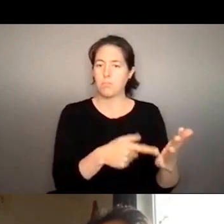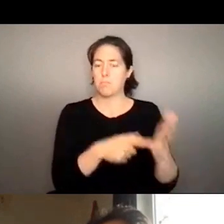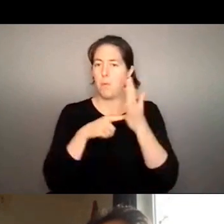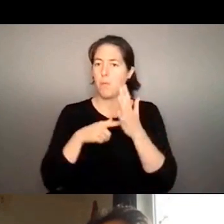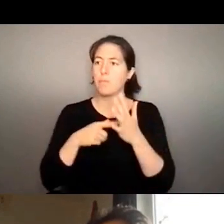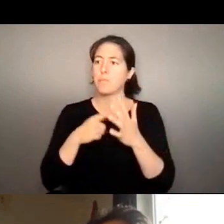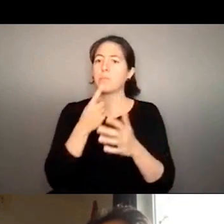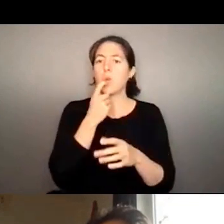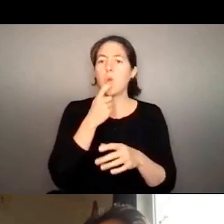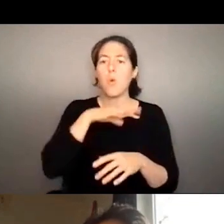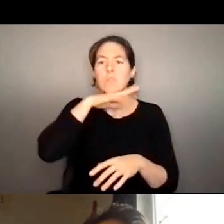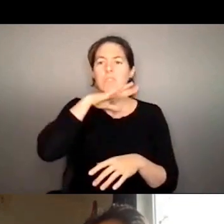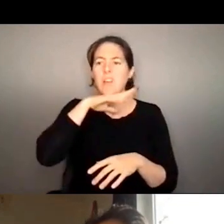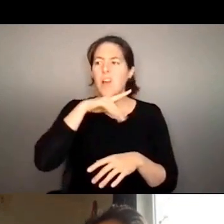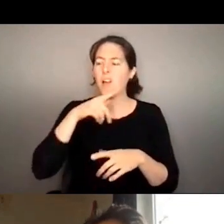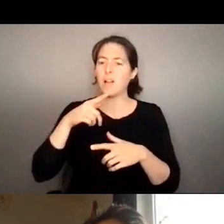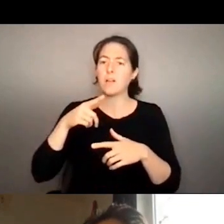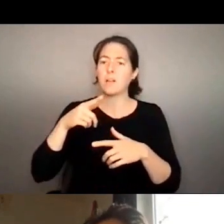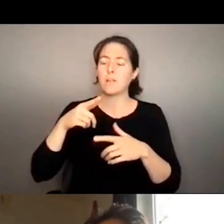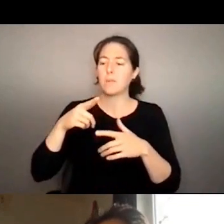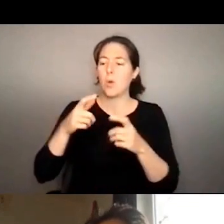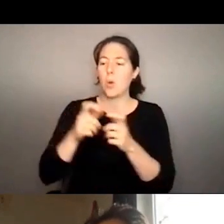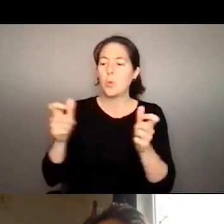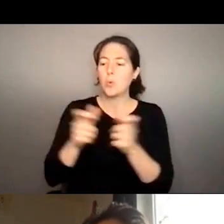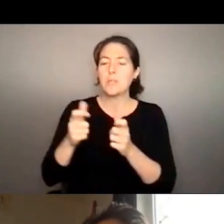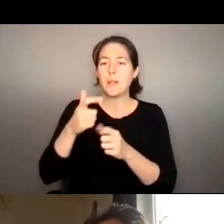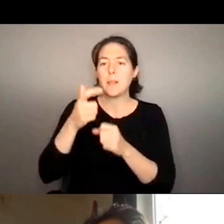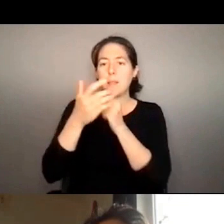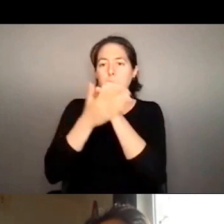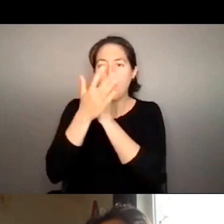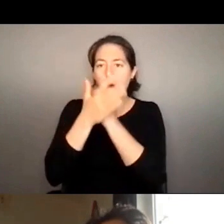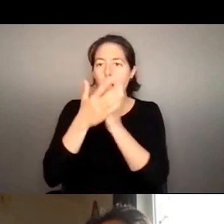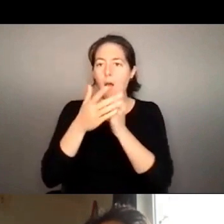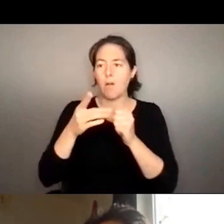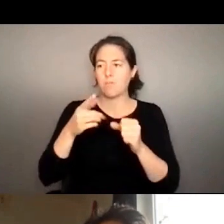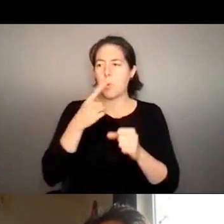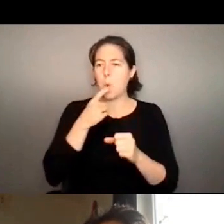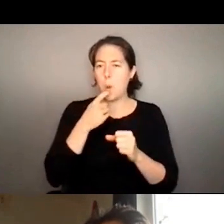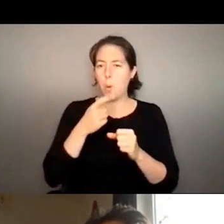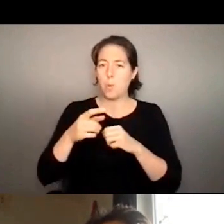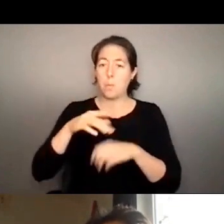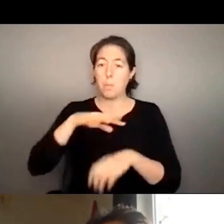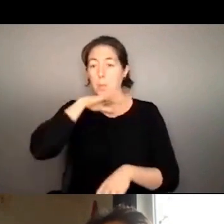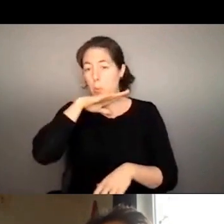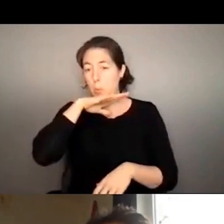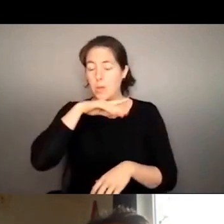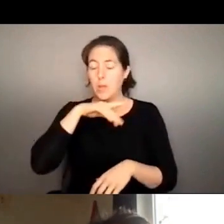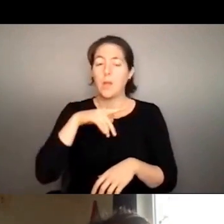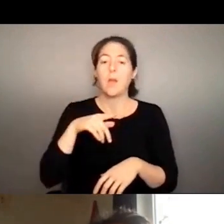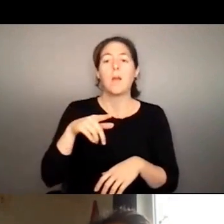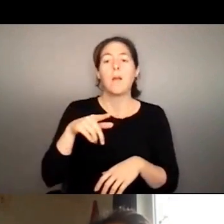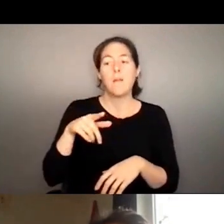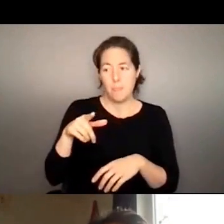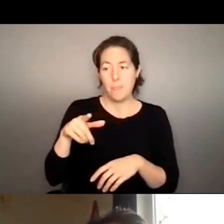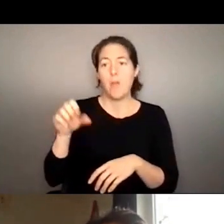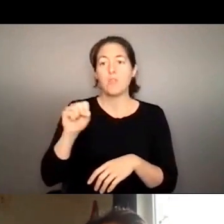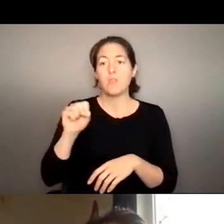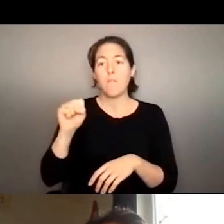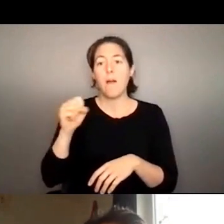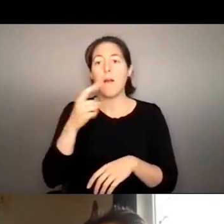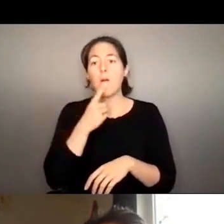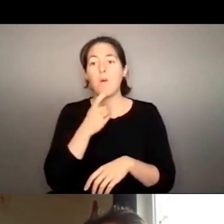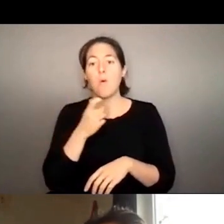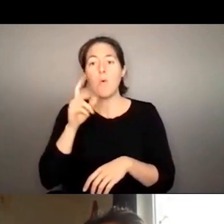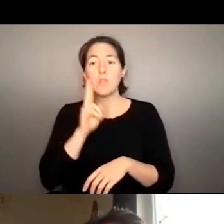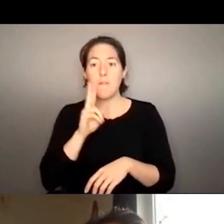là, de porcheries ou d'eau très chargée en déchets. Puis, le strophère rouge vin, son mycélium va faire un